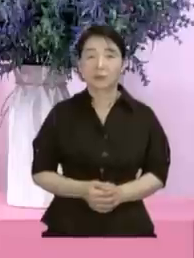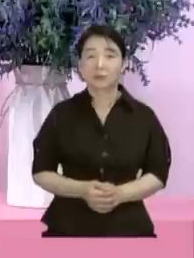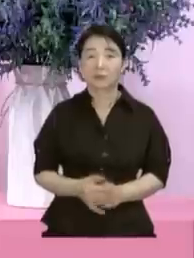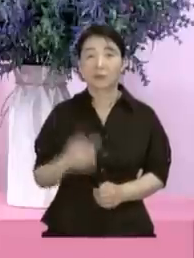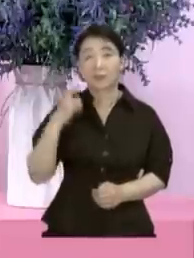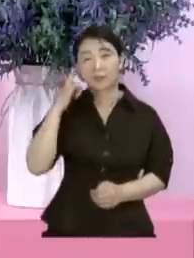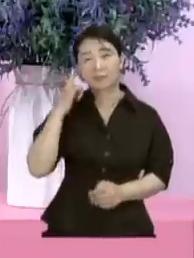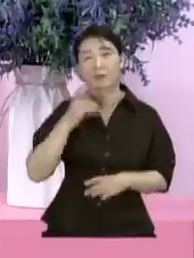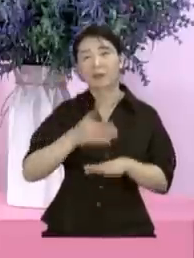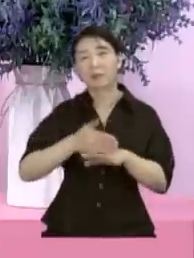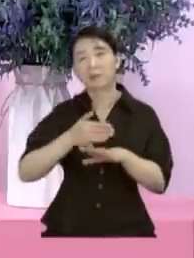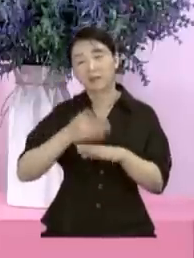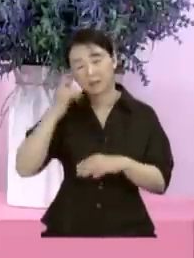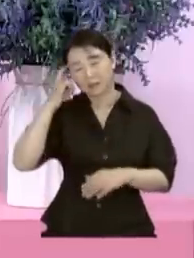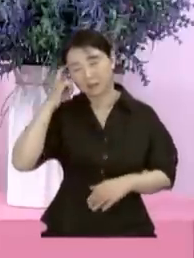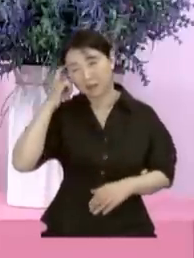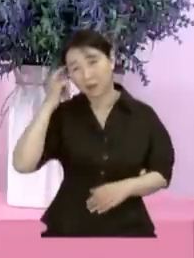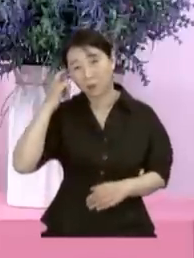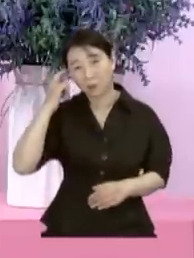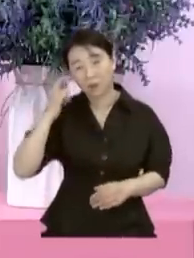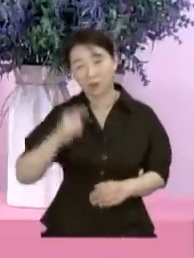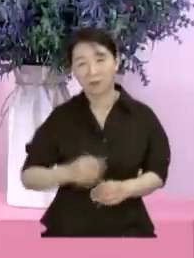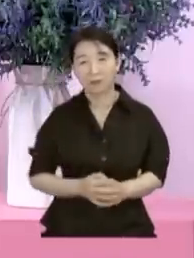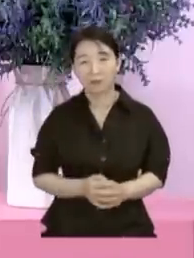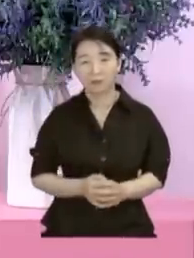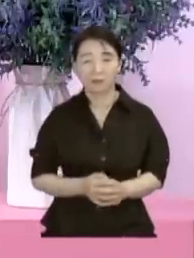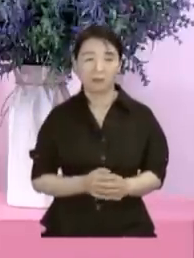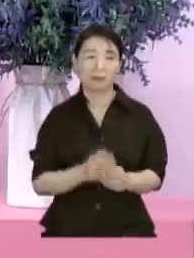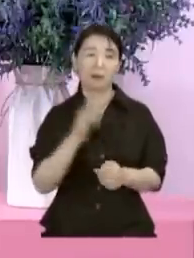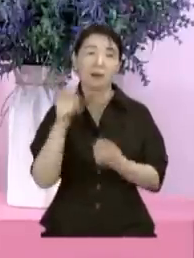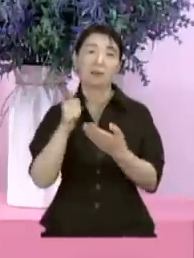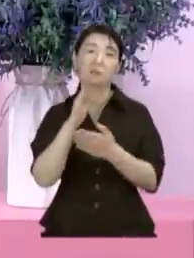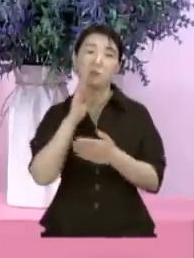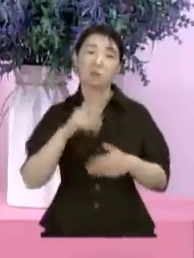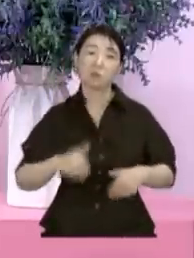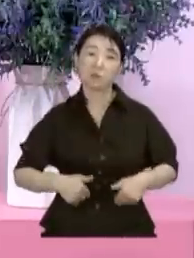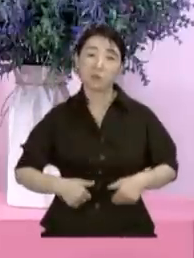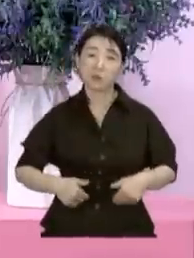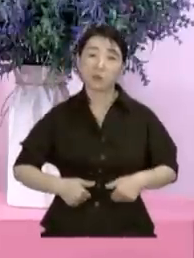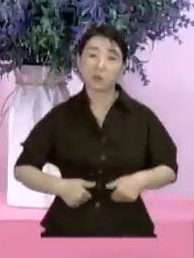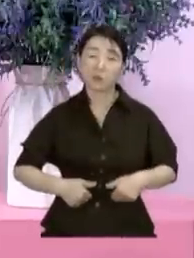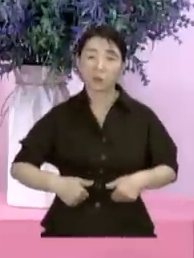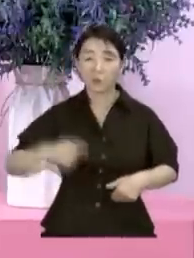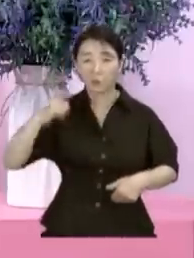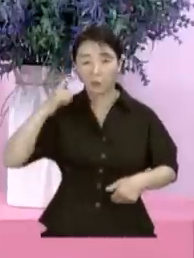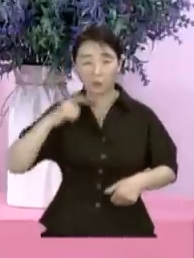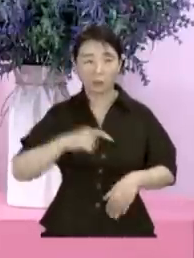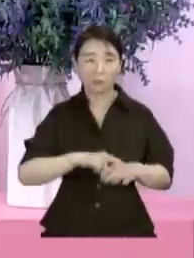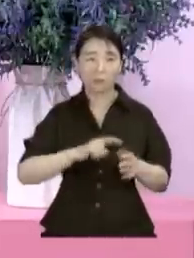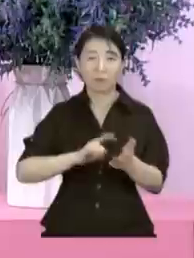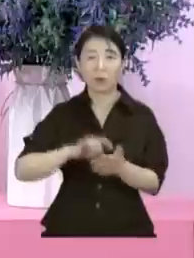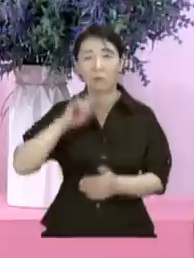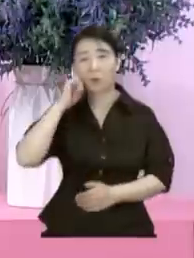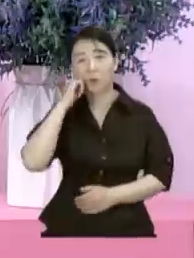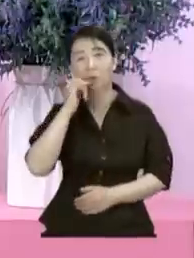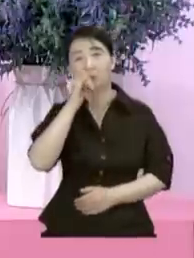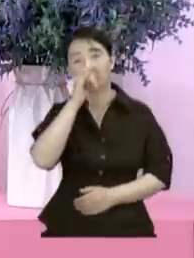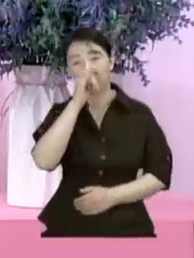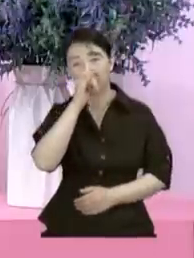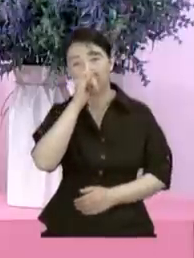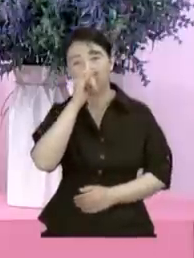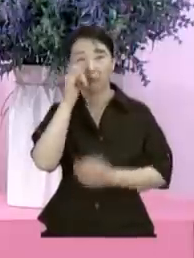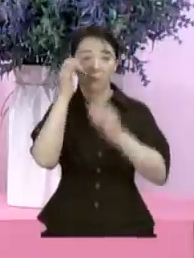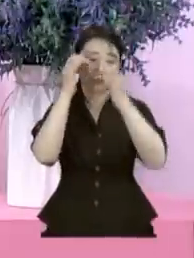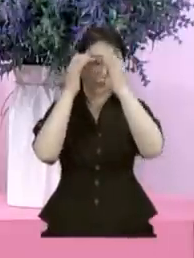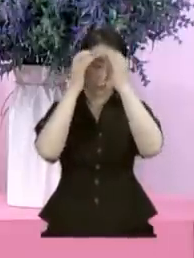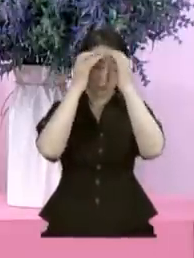예. 정말 이분들이 하나님이 정말 필요하다. 왜냐하면 이렇게 심리적인 어려운 그 고난과 아픔이